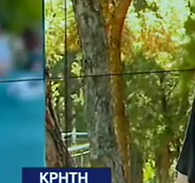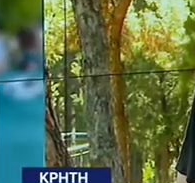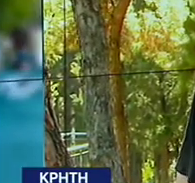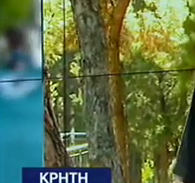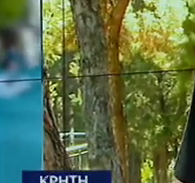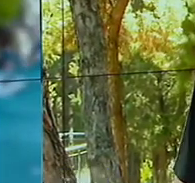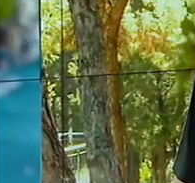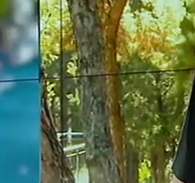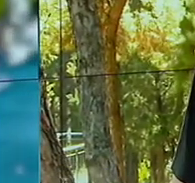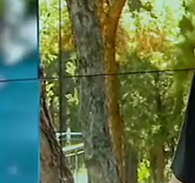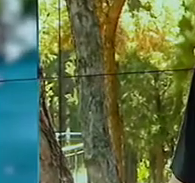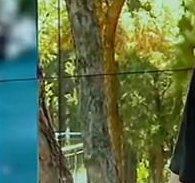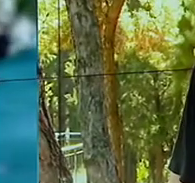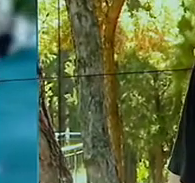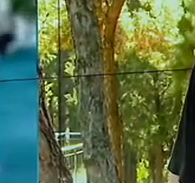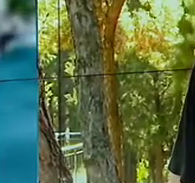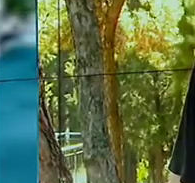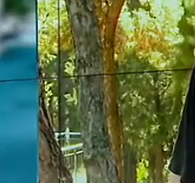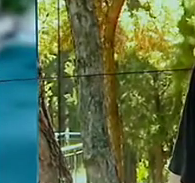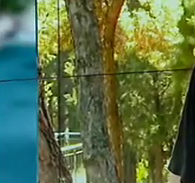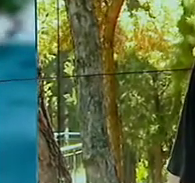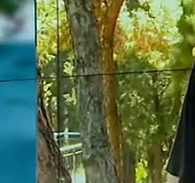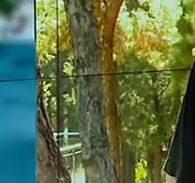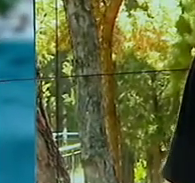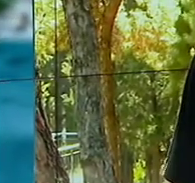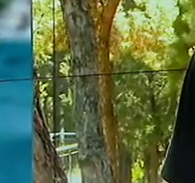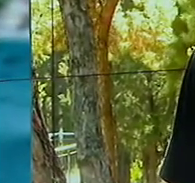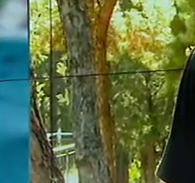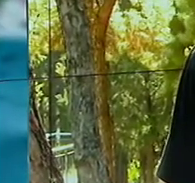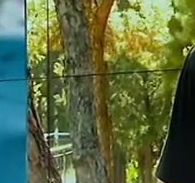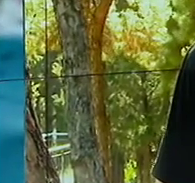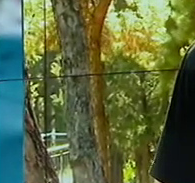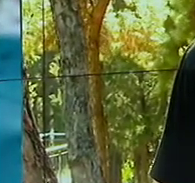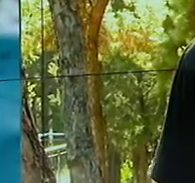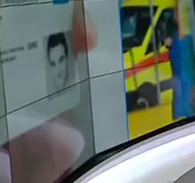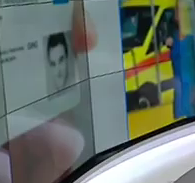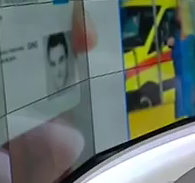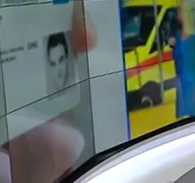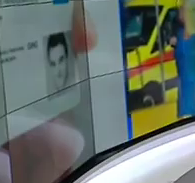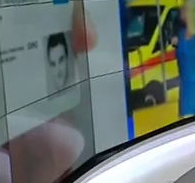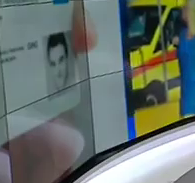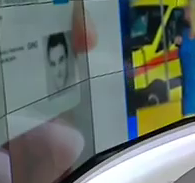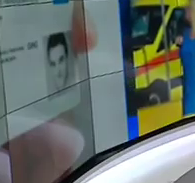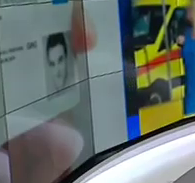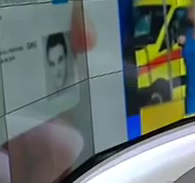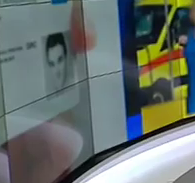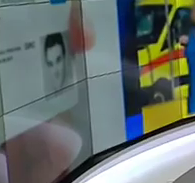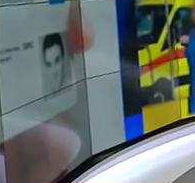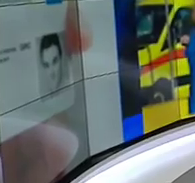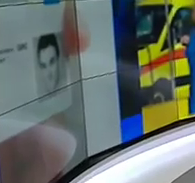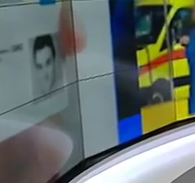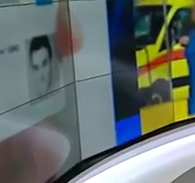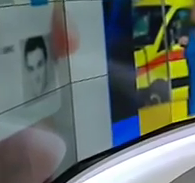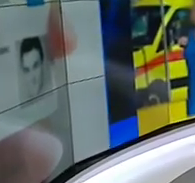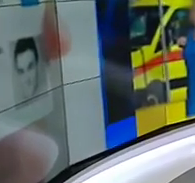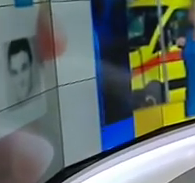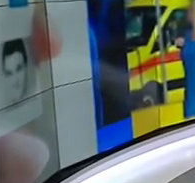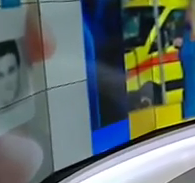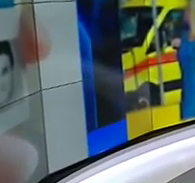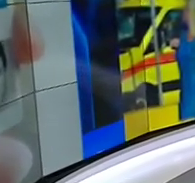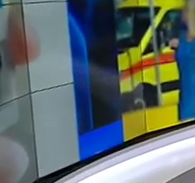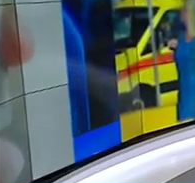Και δεν συμβαίνει αυτό. Τώρα, ζήτησα από τον κύριο Βαρετιμίδη που είναι κοντά μας, επειδή είναι από εκείνους που αντιτίθενται στις ταυτότητες και έχει και